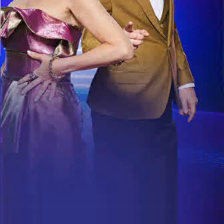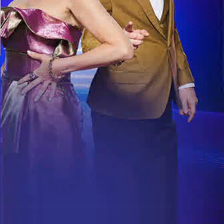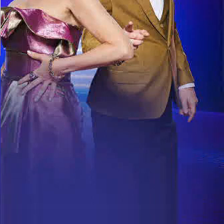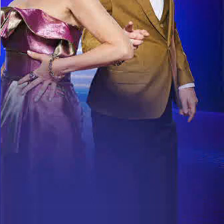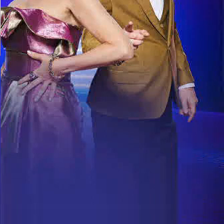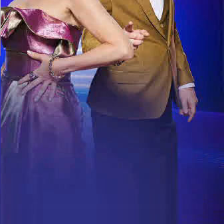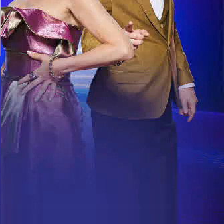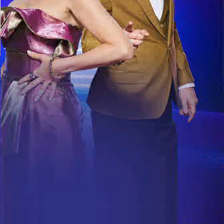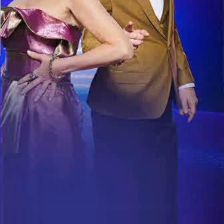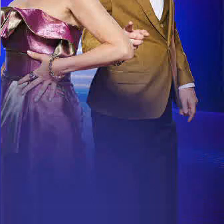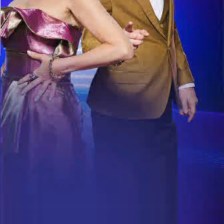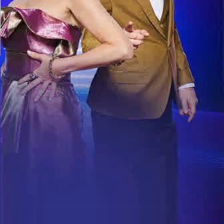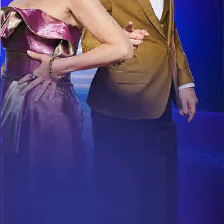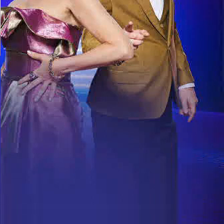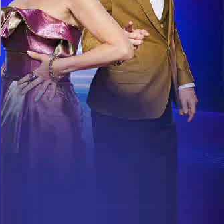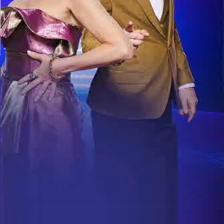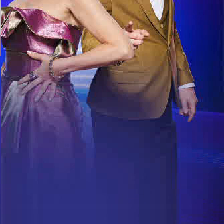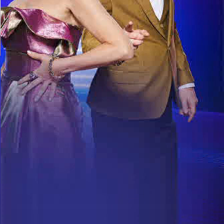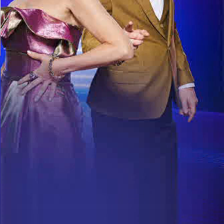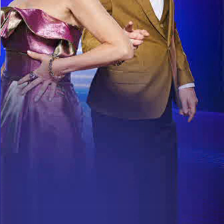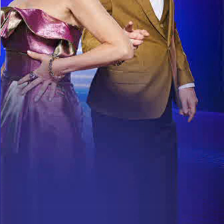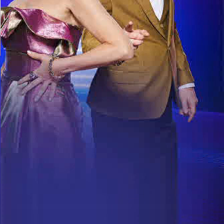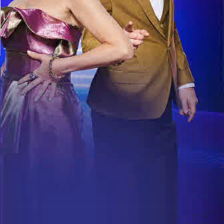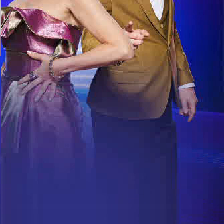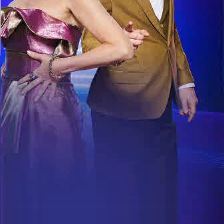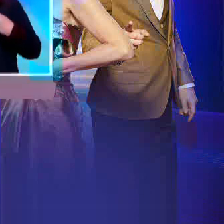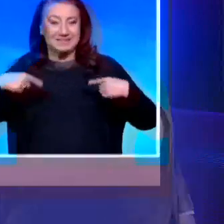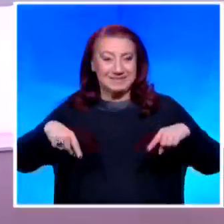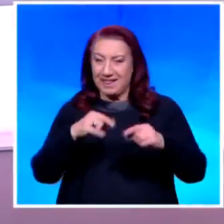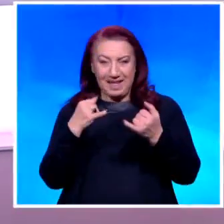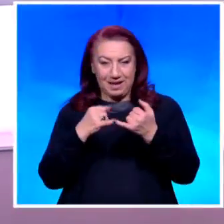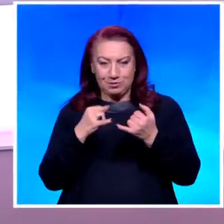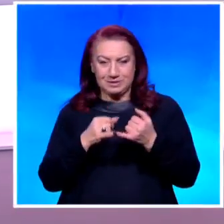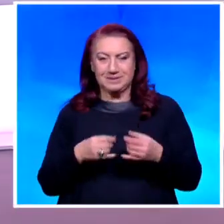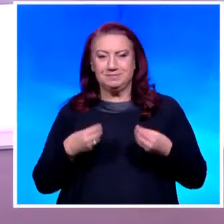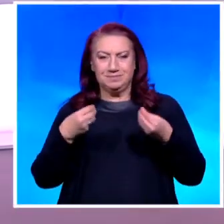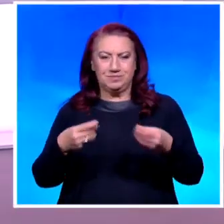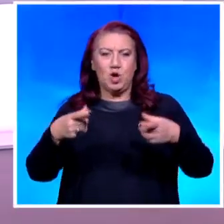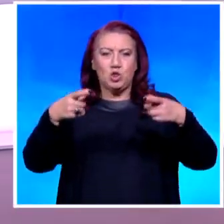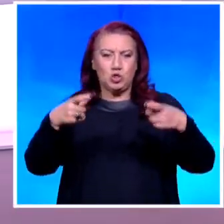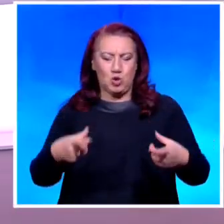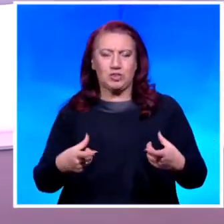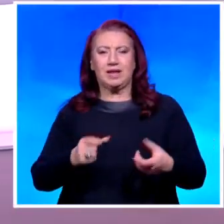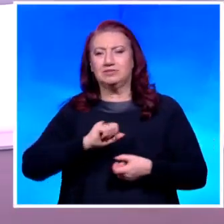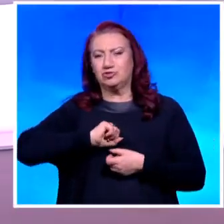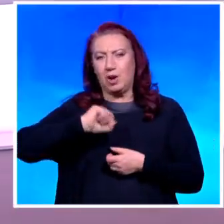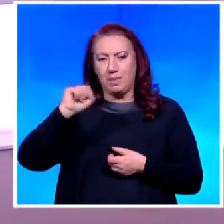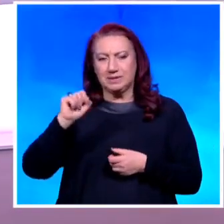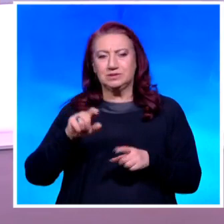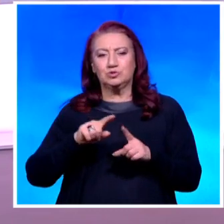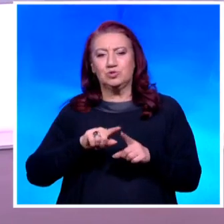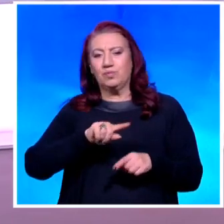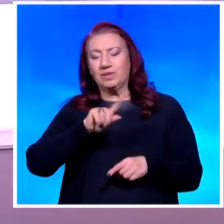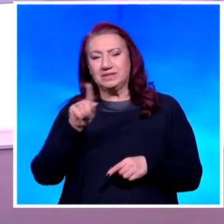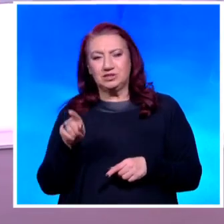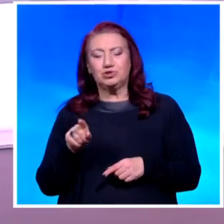Русев. Заедно с него в залата в Русе с торта, шампанско и премии бяха приветствани и бронзовият медалист Джан Зарков, както и сестрата